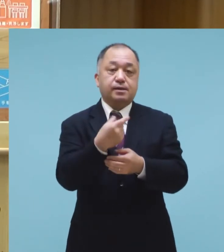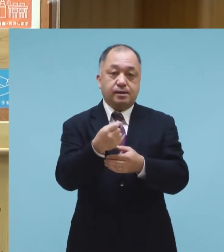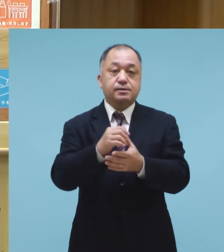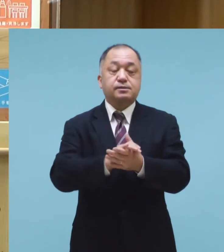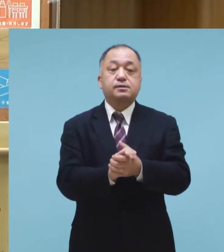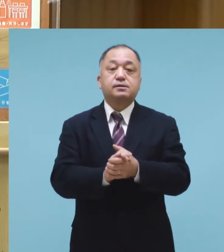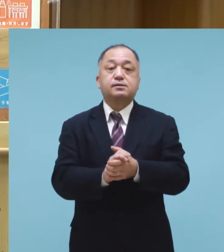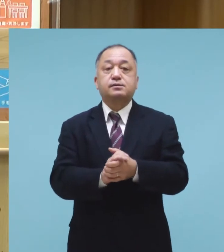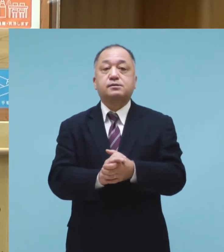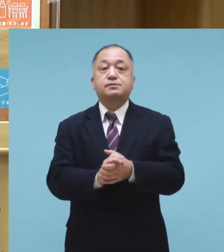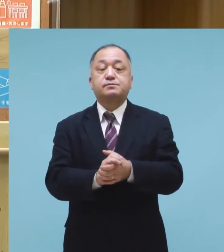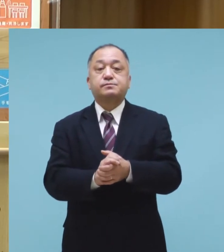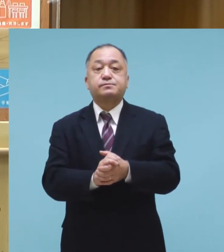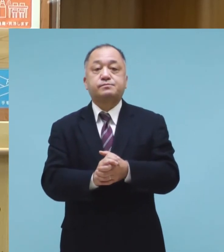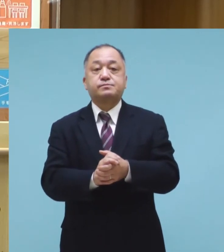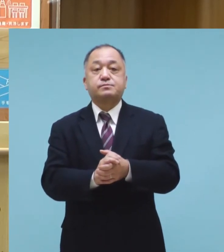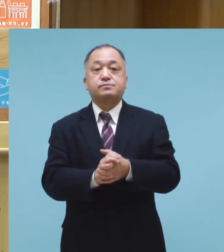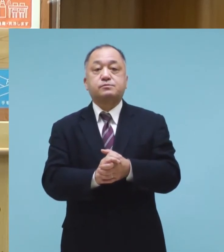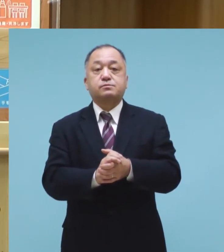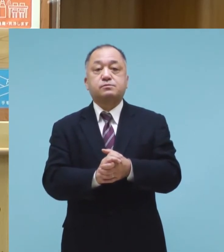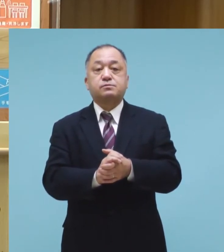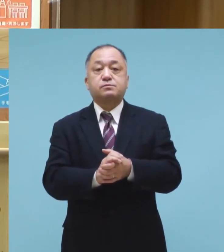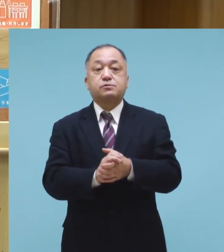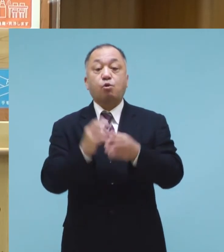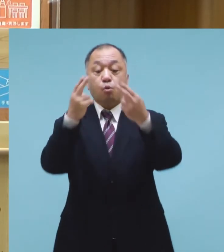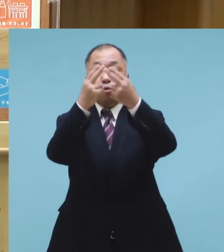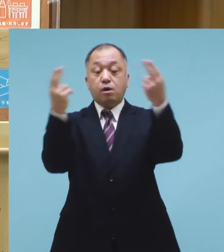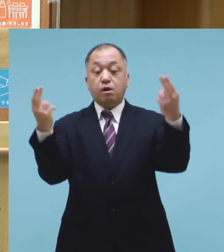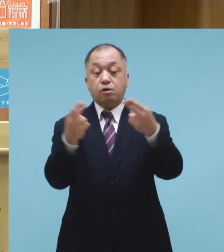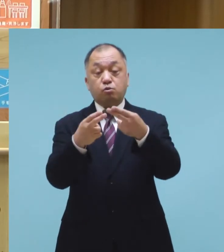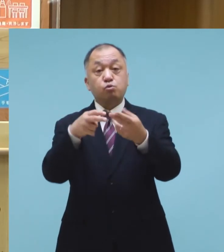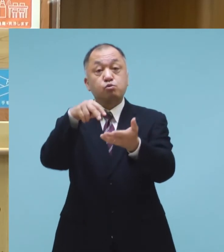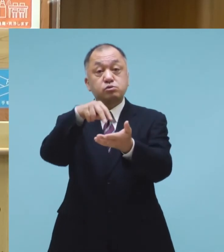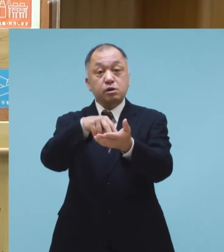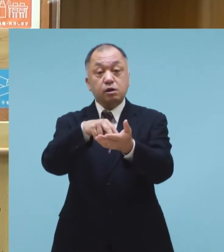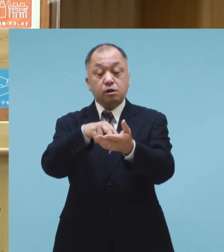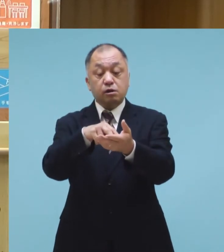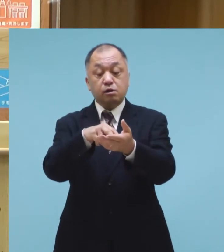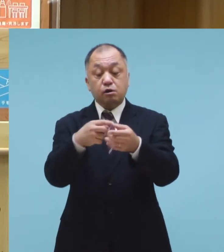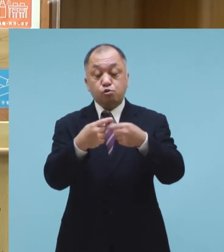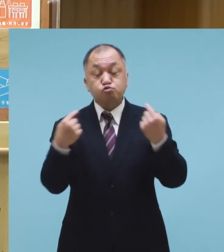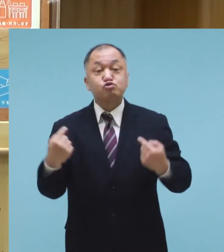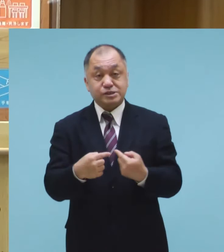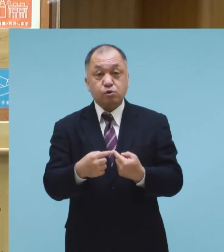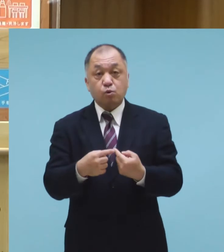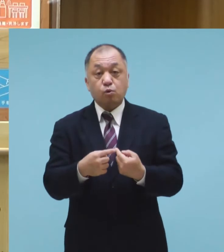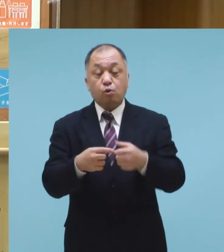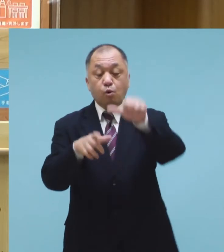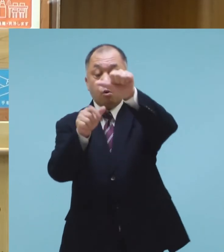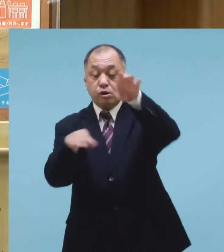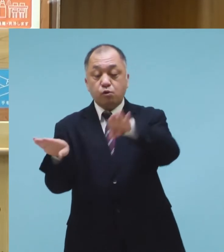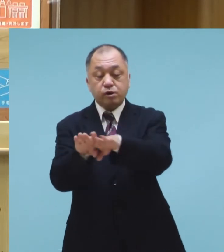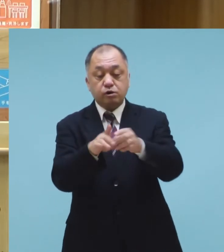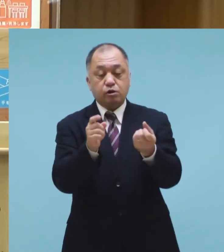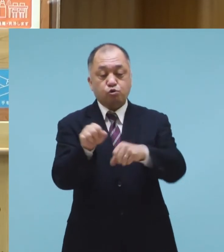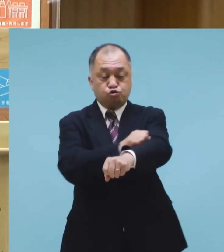その今北海道として独自のですね、ゴールデンウィークの特別対策をやっています。